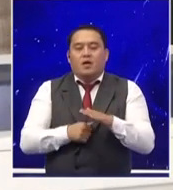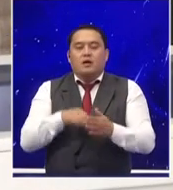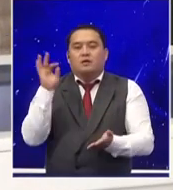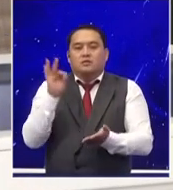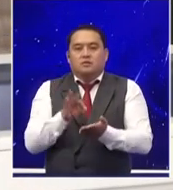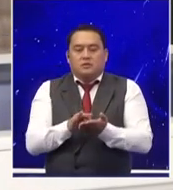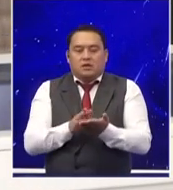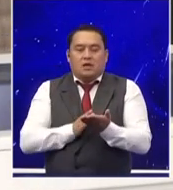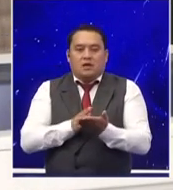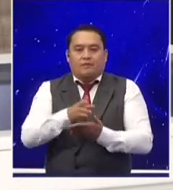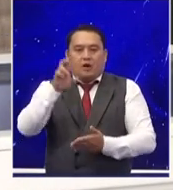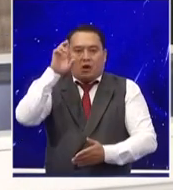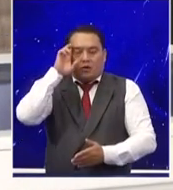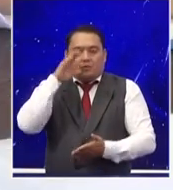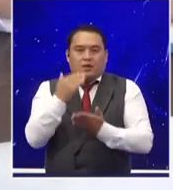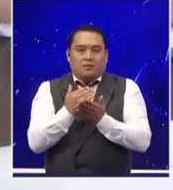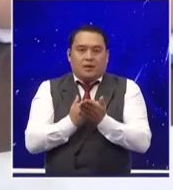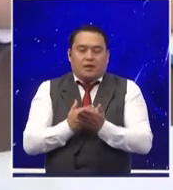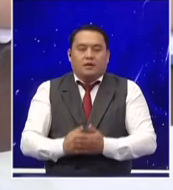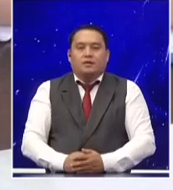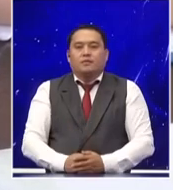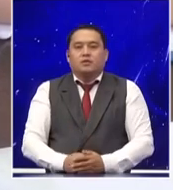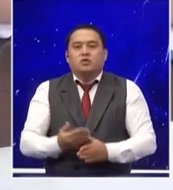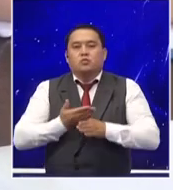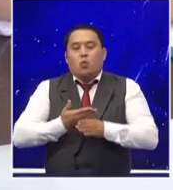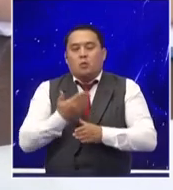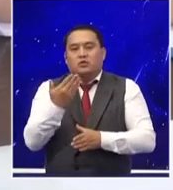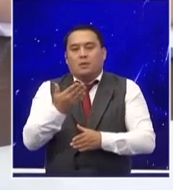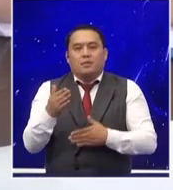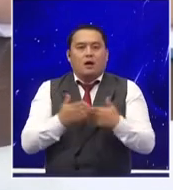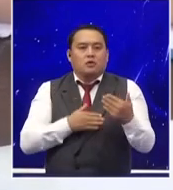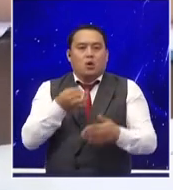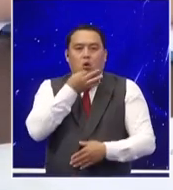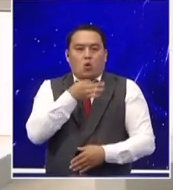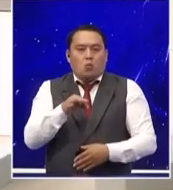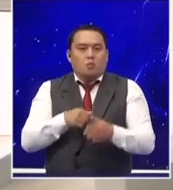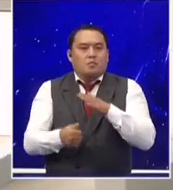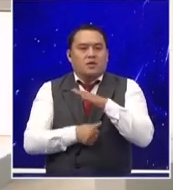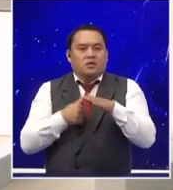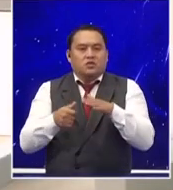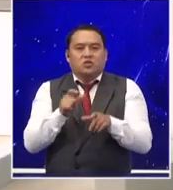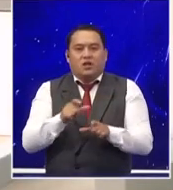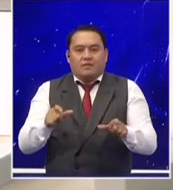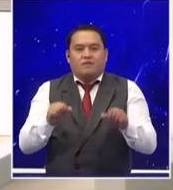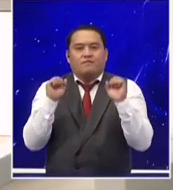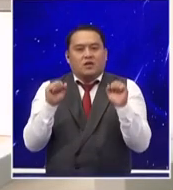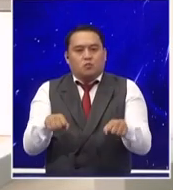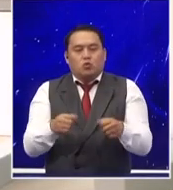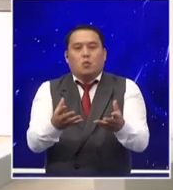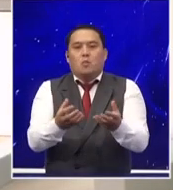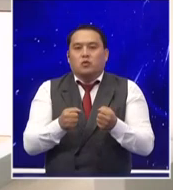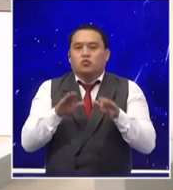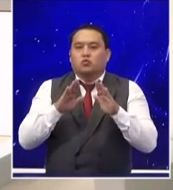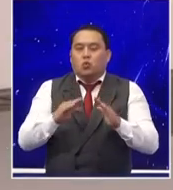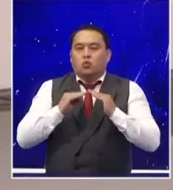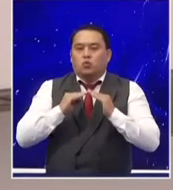цель преследует государственная программа in back благодаря ей практически любой безработный гражданин получает возможность не только